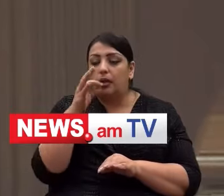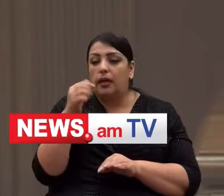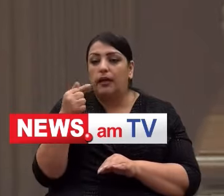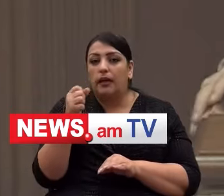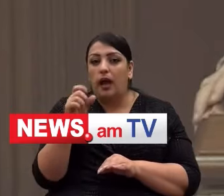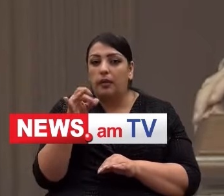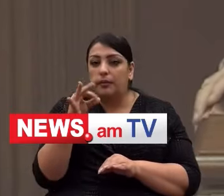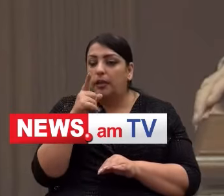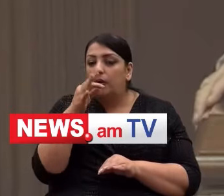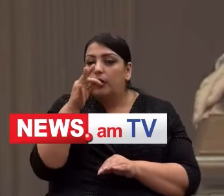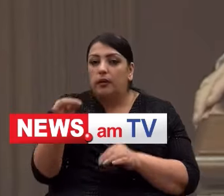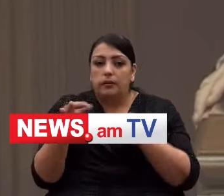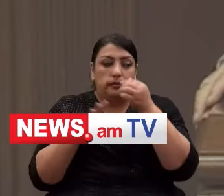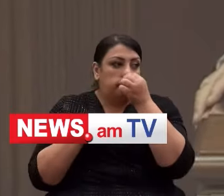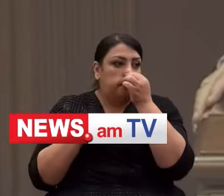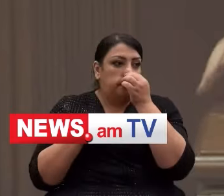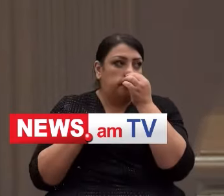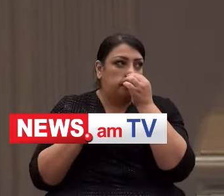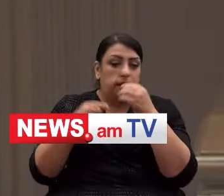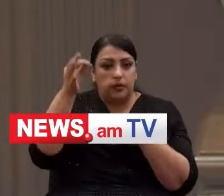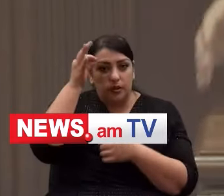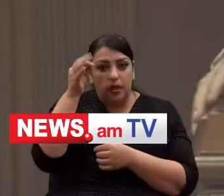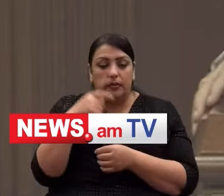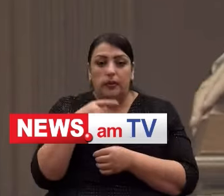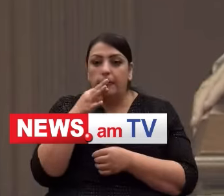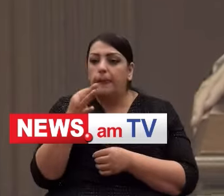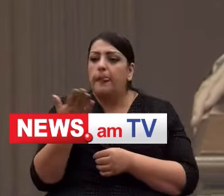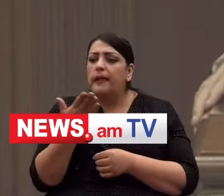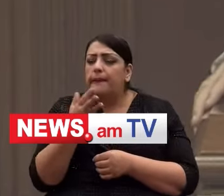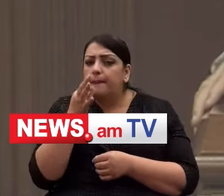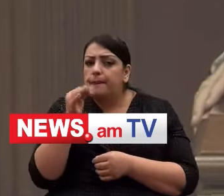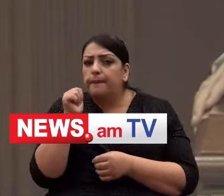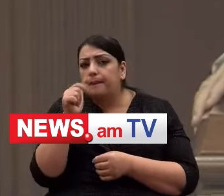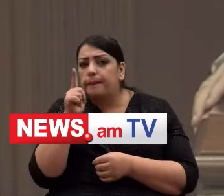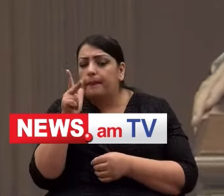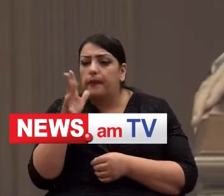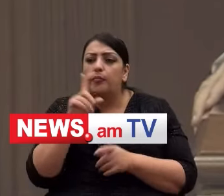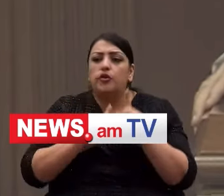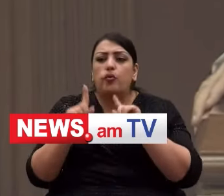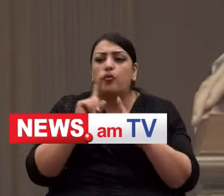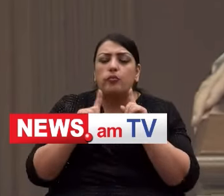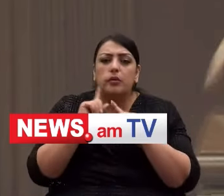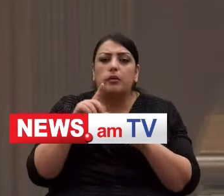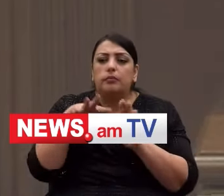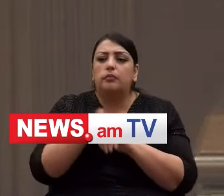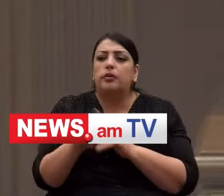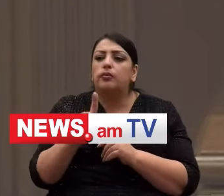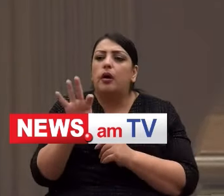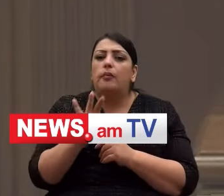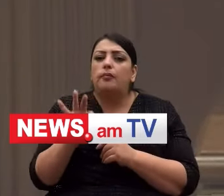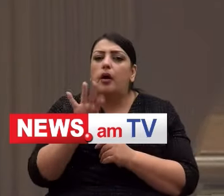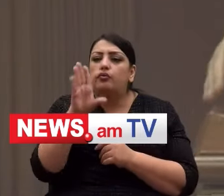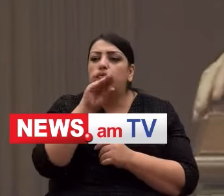բանալեց, իր մասին հիշեցրեց, պարոն Բադասյանը ոնց է վաղը միսօրը մեր հանձնաժողովում հիմնավորելու, թե ինչի չի